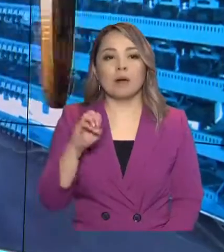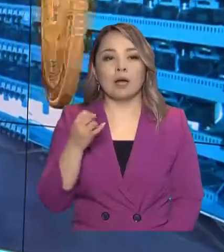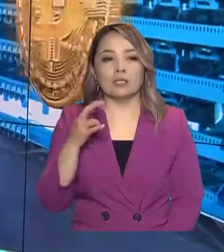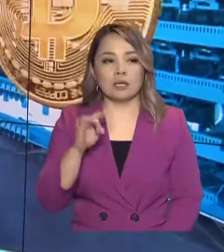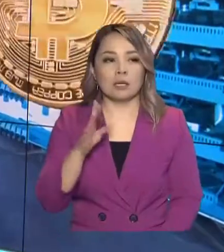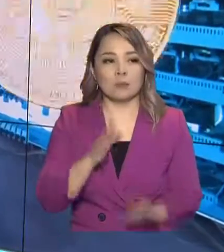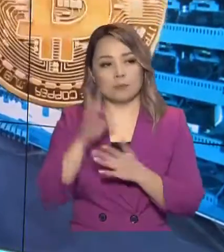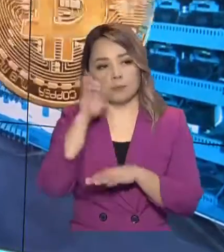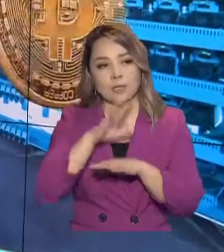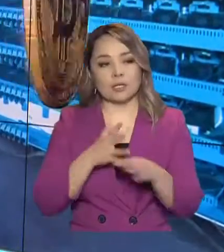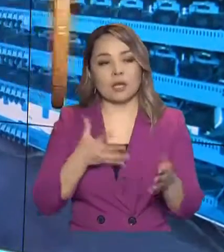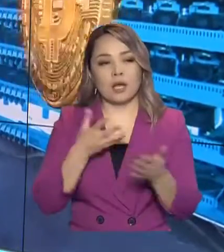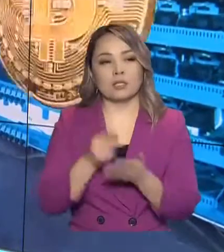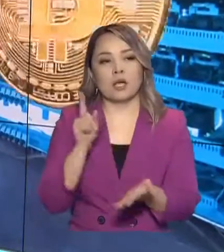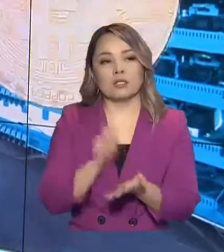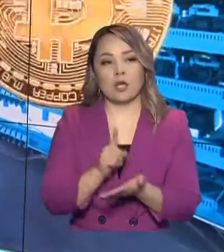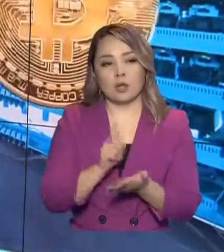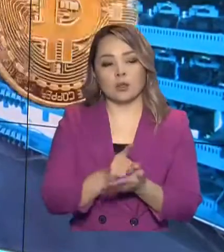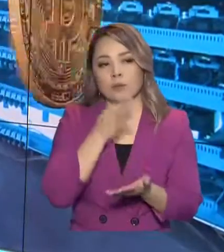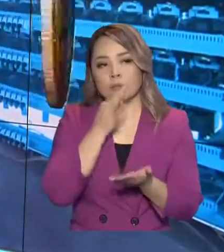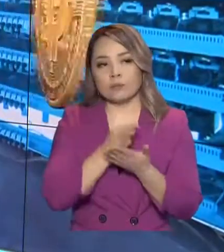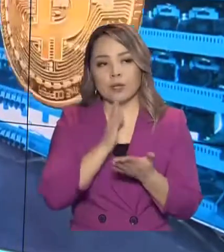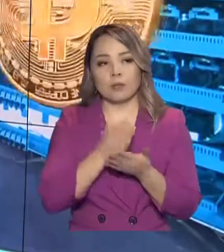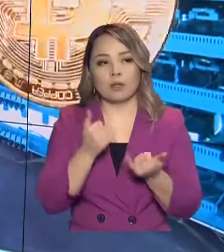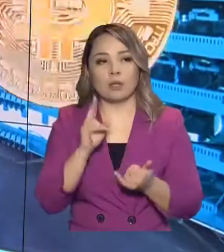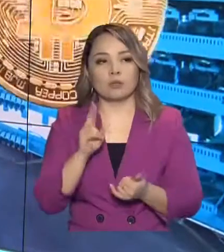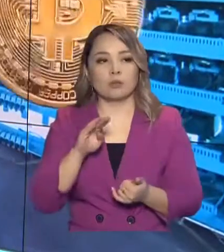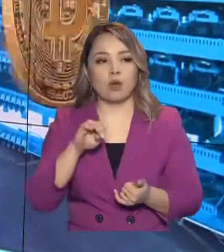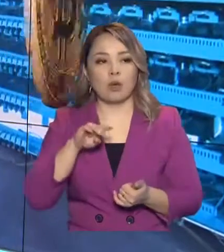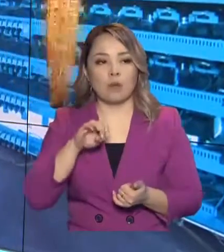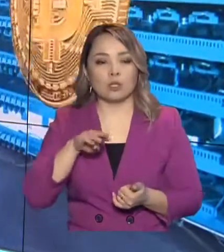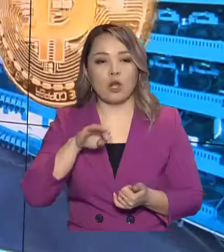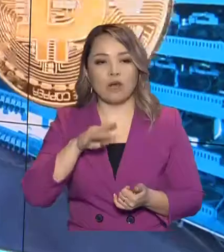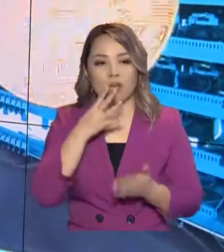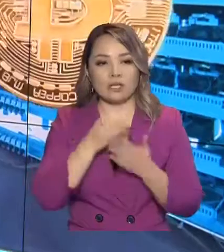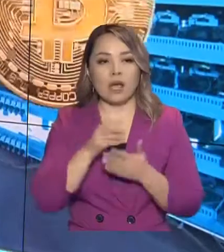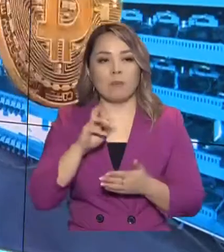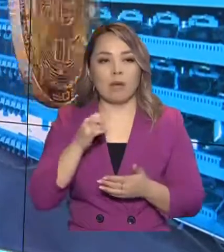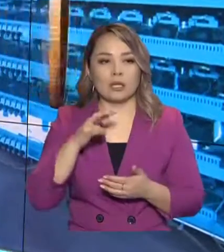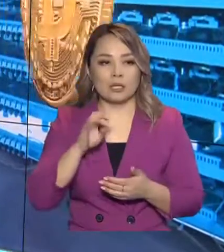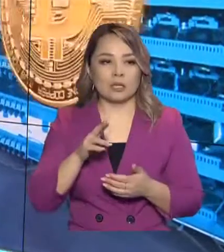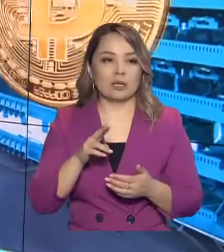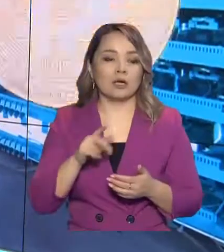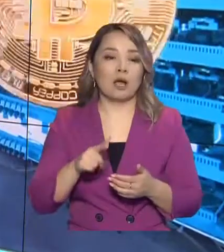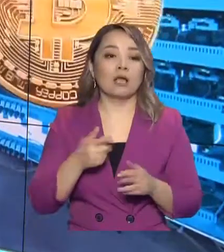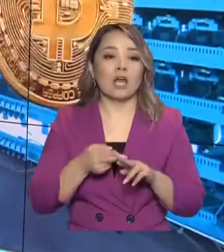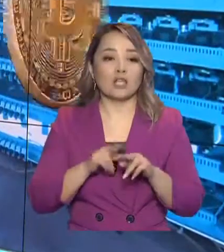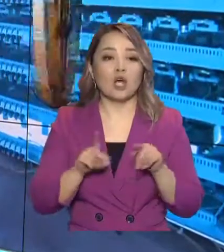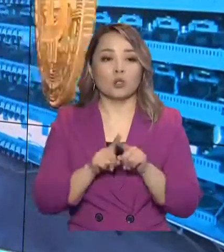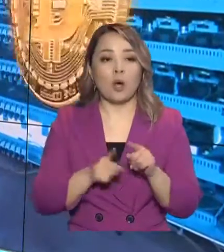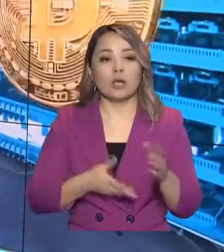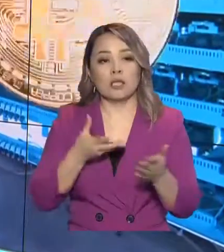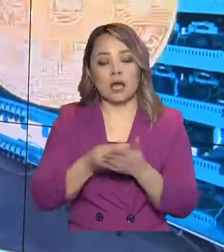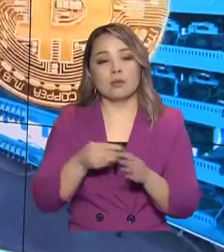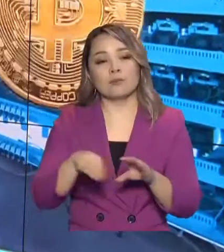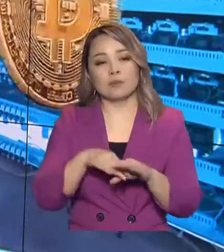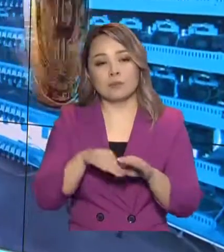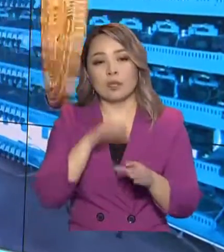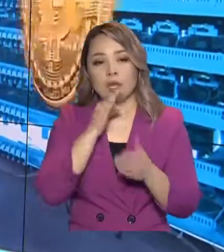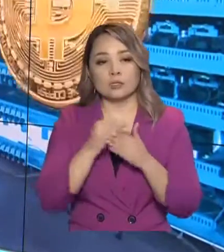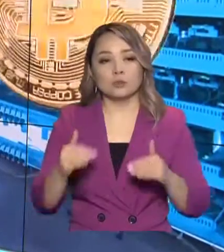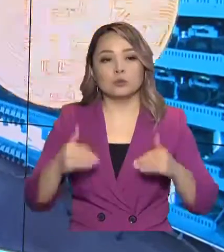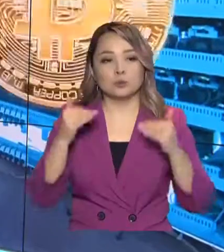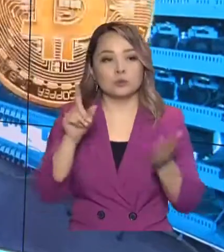Майнерлердің мемлекетке төлейтін салығы мардымсыз. Осылай деген Қасым Жомарт Тоқаев елде майнинг салығын өсіруді тапсырды. Сонымен бірге осы